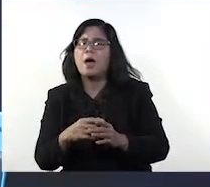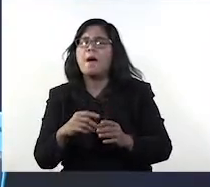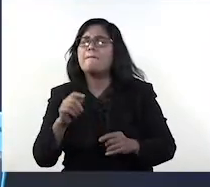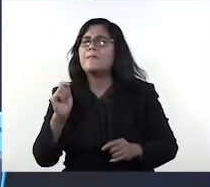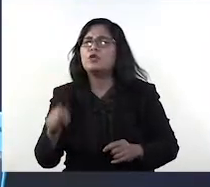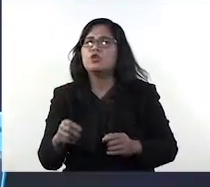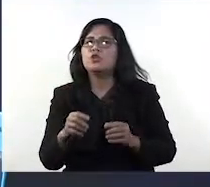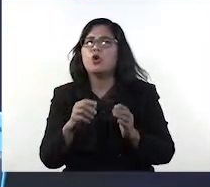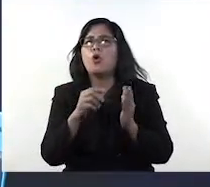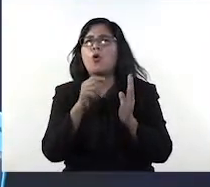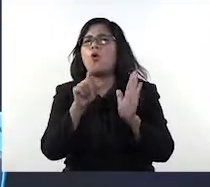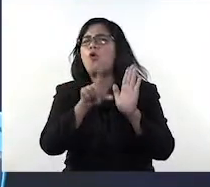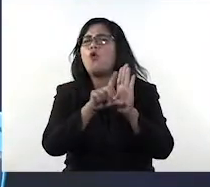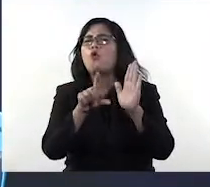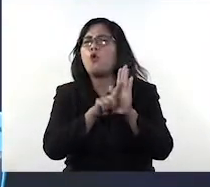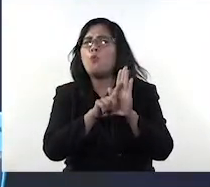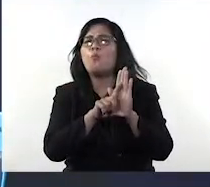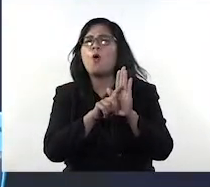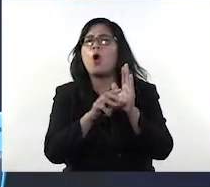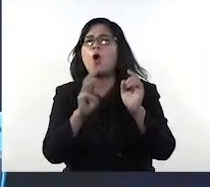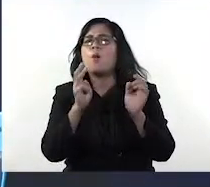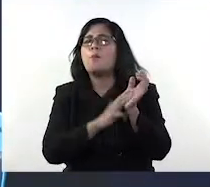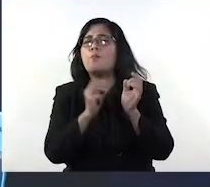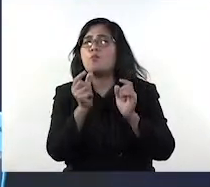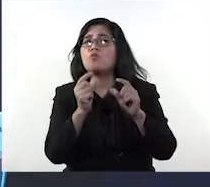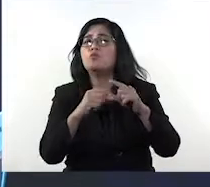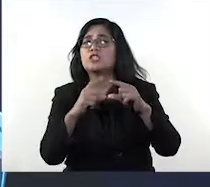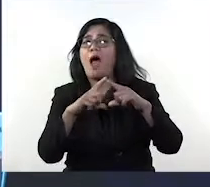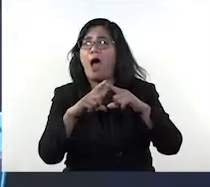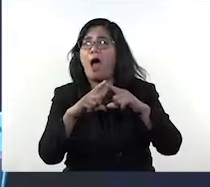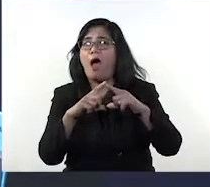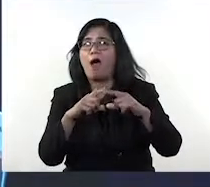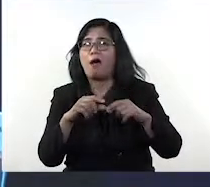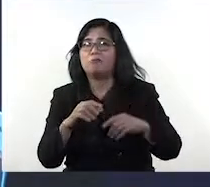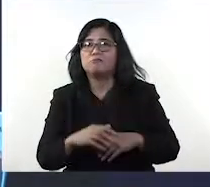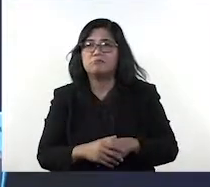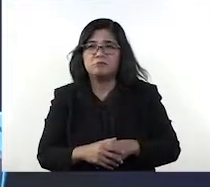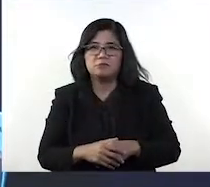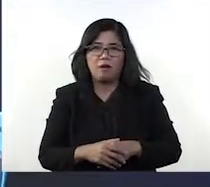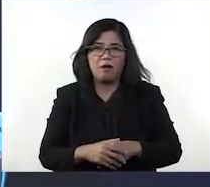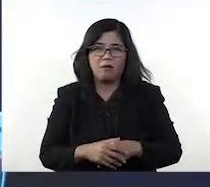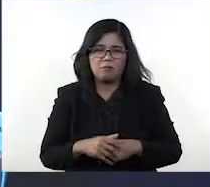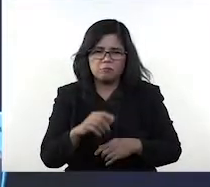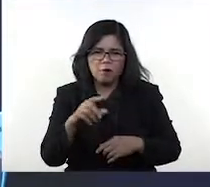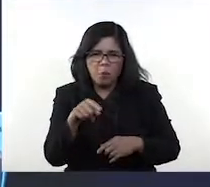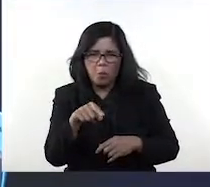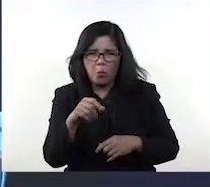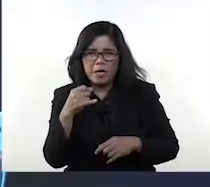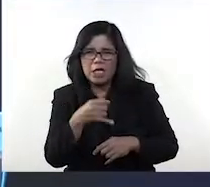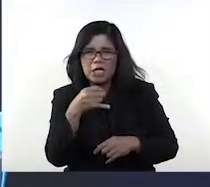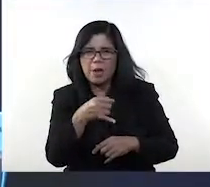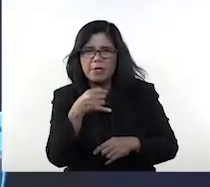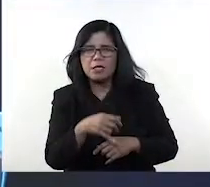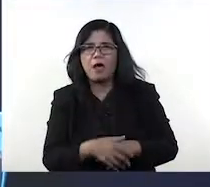panggung dengan batu sampai mati lihat orang-orang beragama pandai sekali cari-cari ayat hanya untuk menekan orang hanya untuk menghina